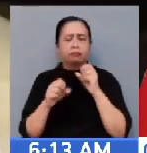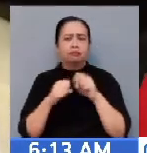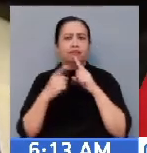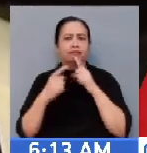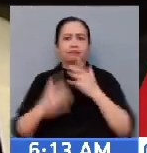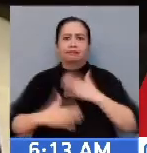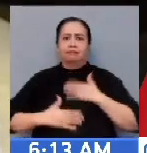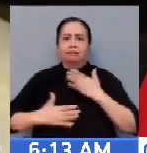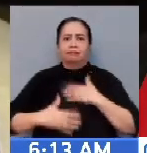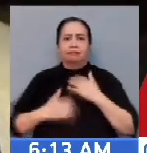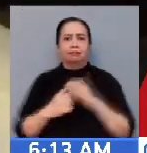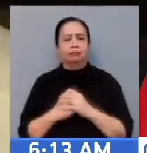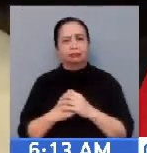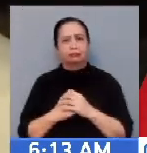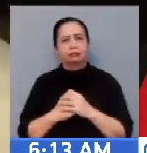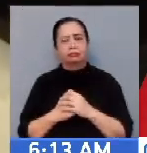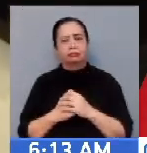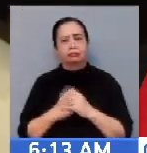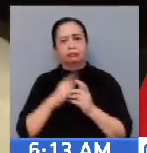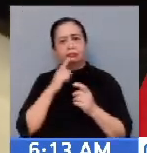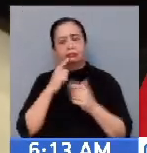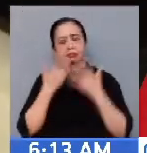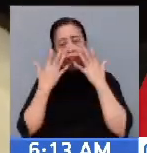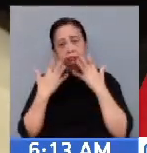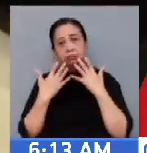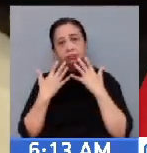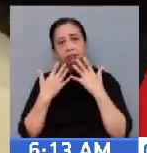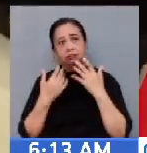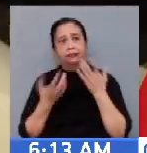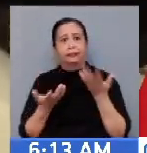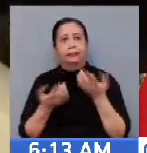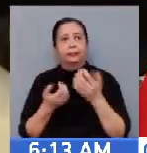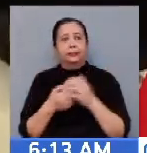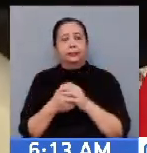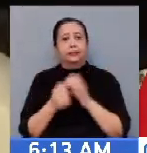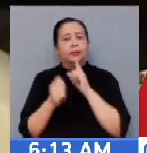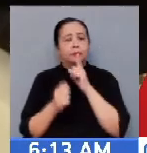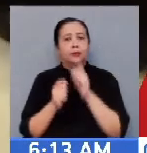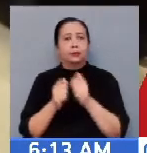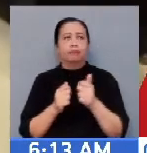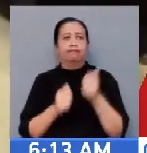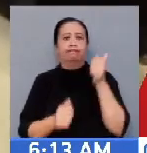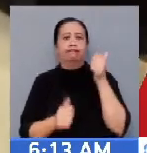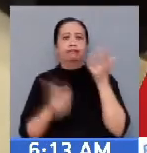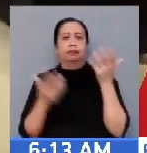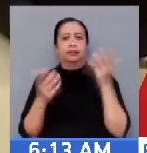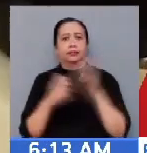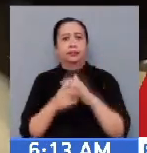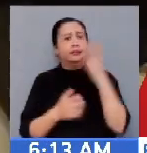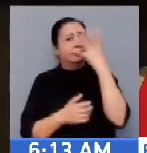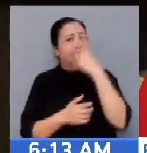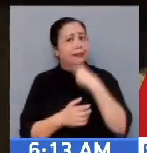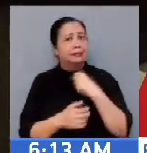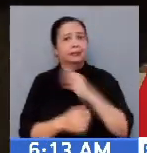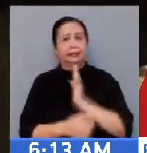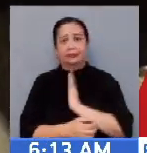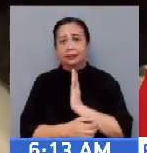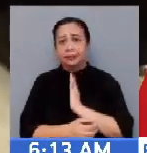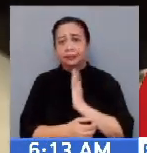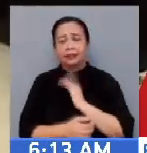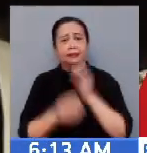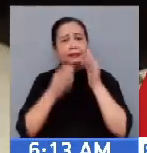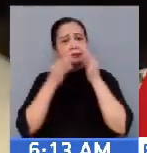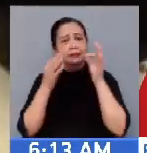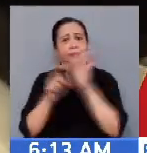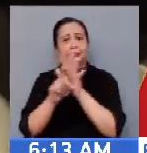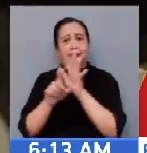Medyo siyempre nakakalungkot na nawala na yung isa sa pinaka maganda, mabait at saka sikat na